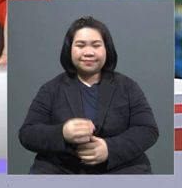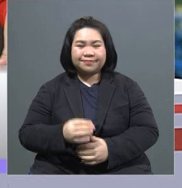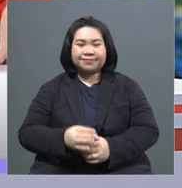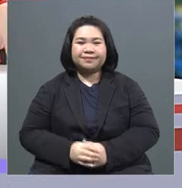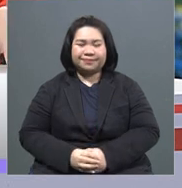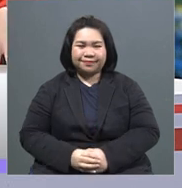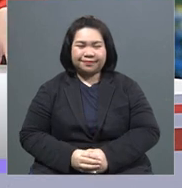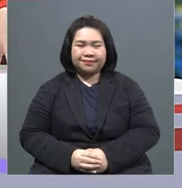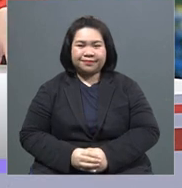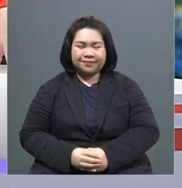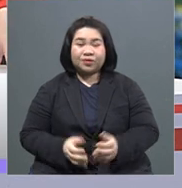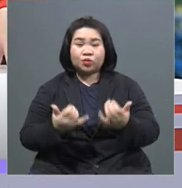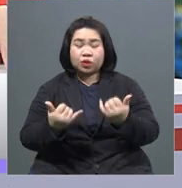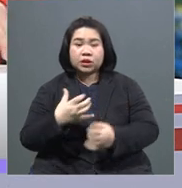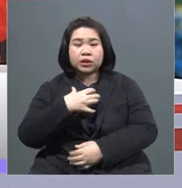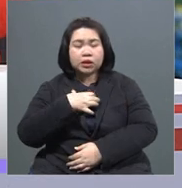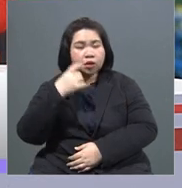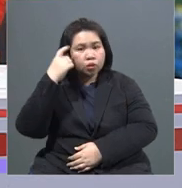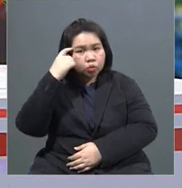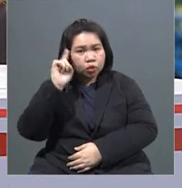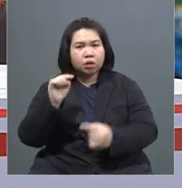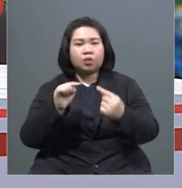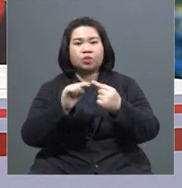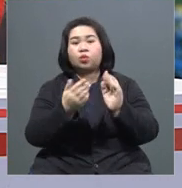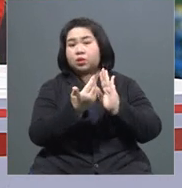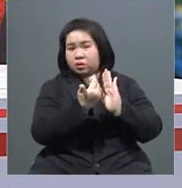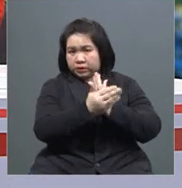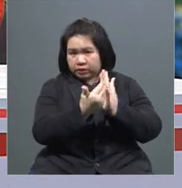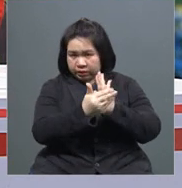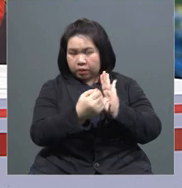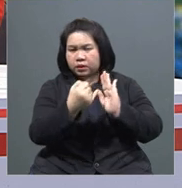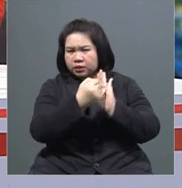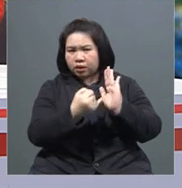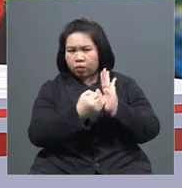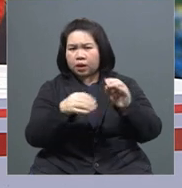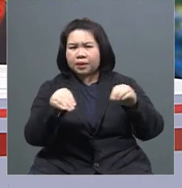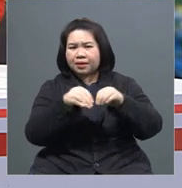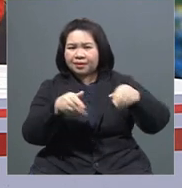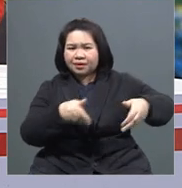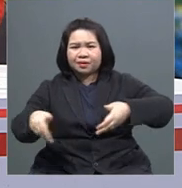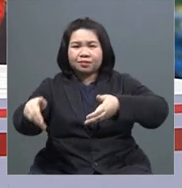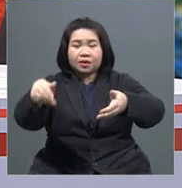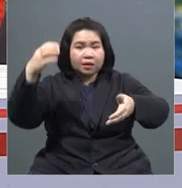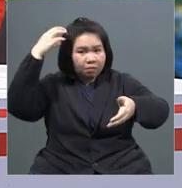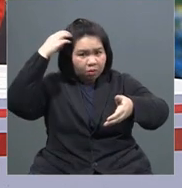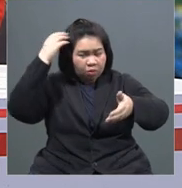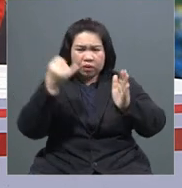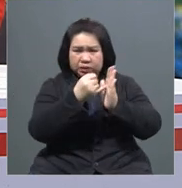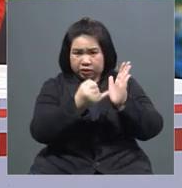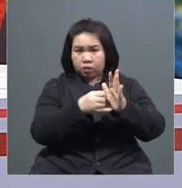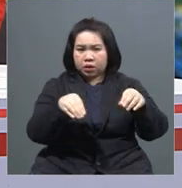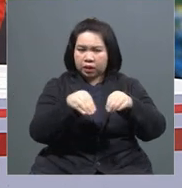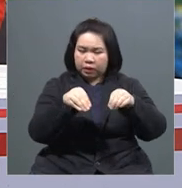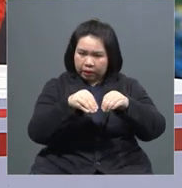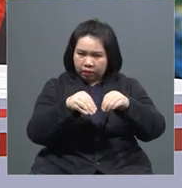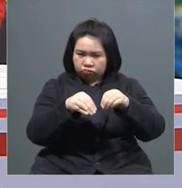เสรีค่ะ วันนี้อยากฟังเสียงพี่น้องชาวอีสานนะฮะโดยเฉพาะจังหวัดที่อยู่ติดริมแม่น้ำโขงนะครับอยากจะให้ส่งมาบอกกันหน่อย